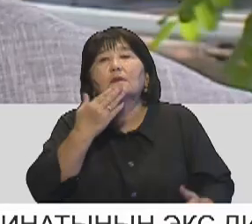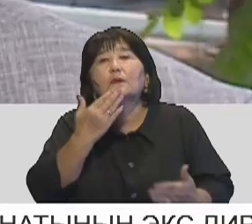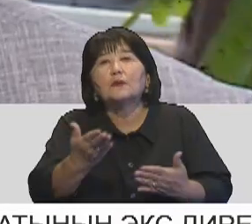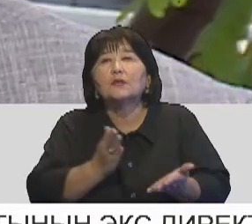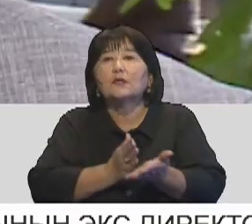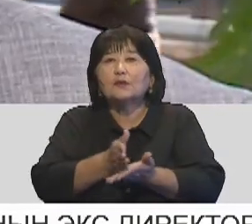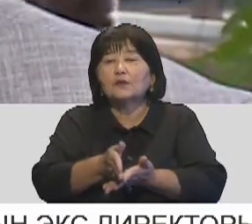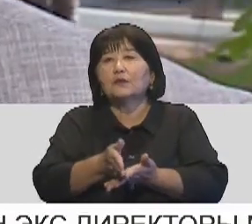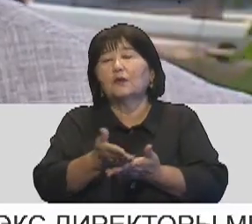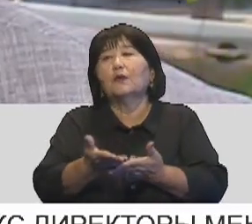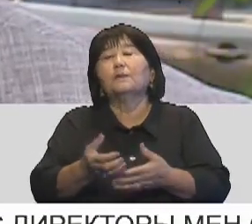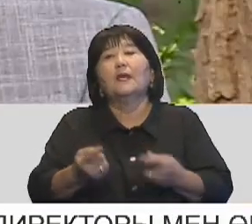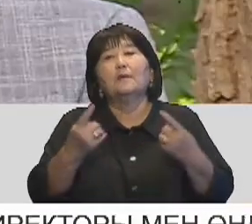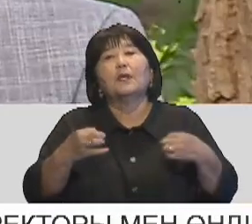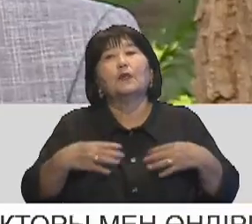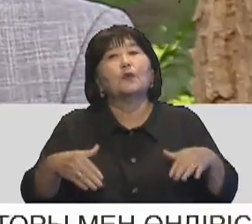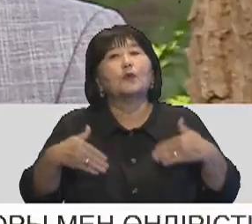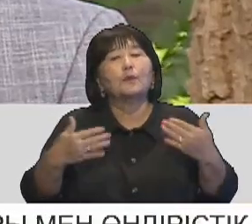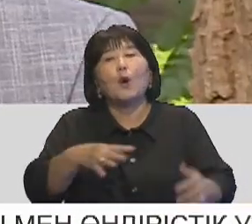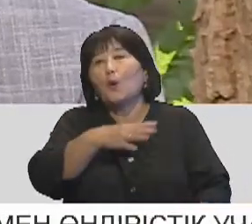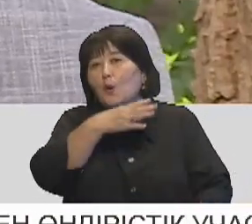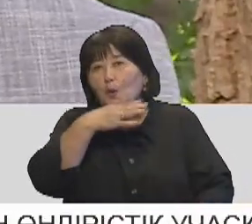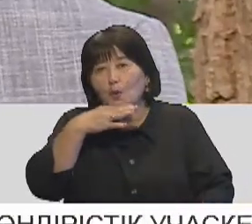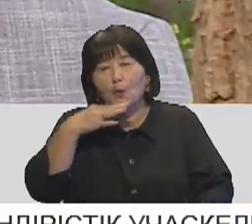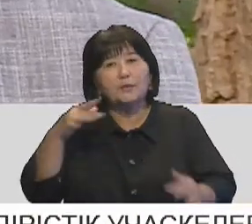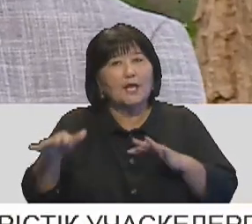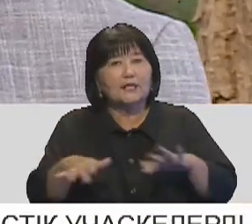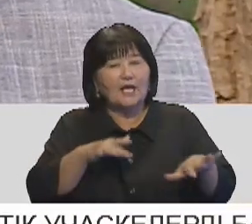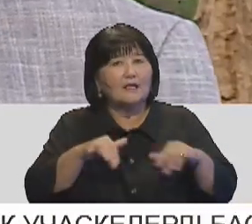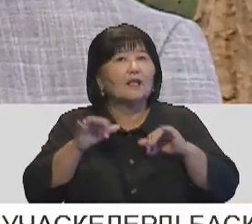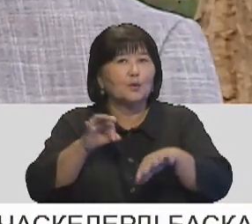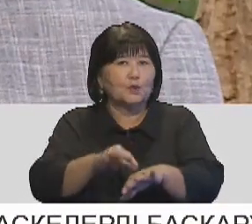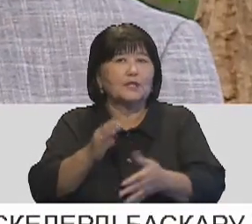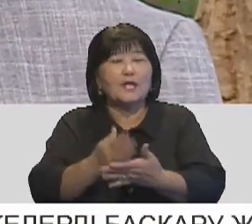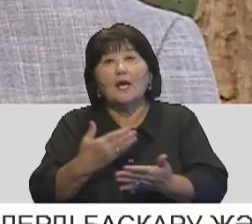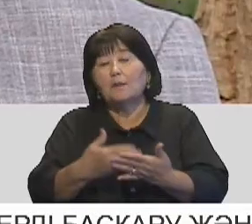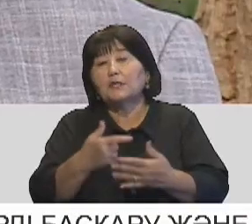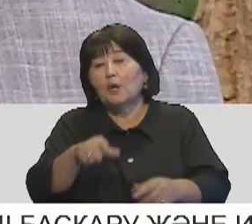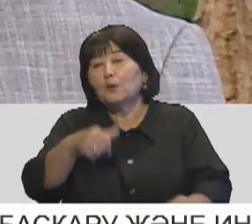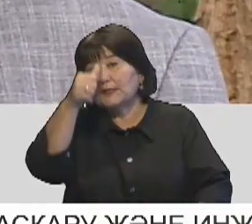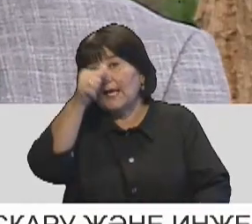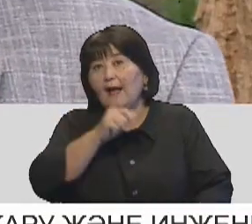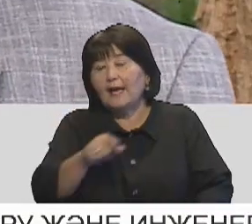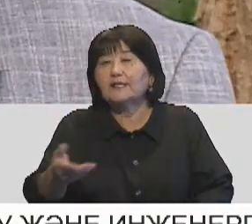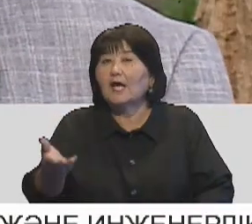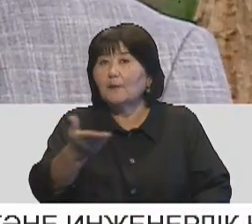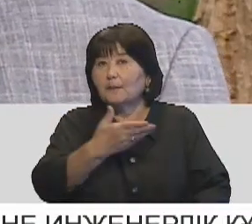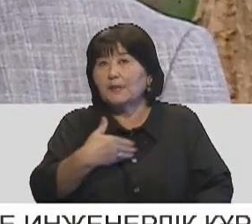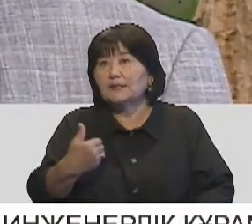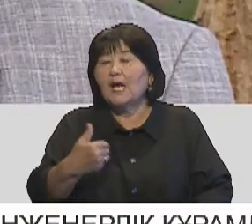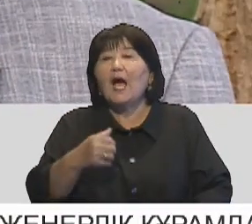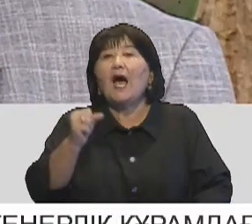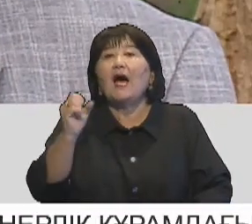сөйтіп мерейтойларымен құттықтады. Көптеген шаралар өткізіліп жатыр. Мысалы осы айда бізде мынау